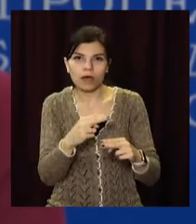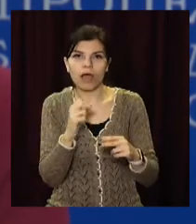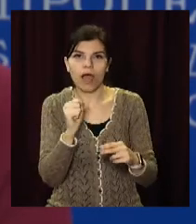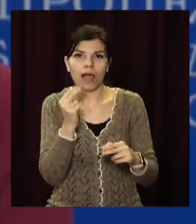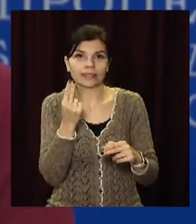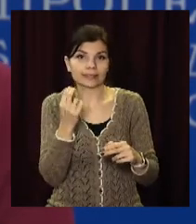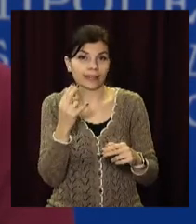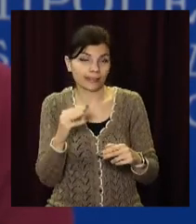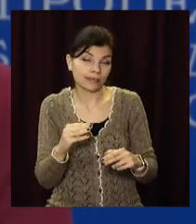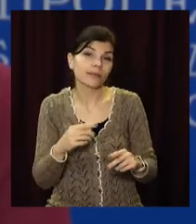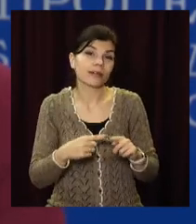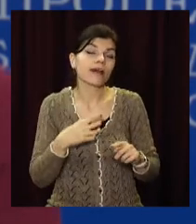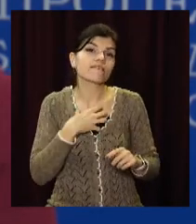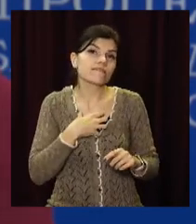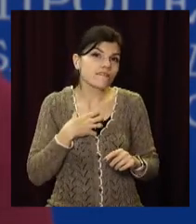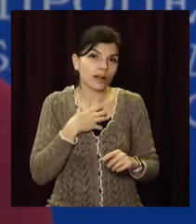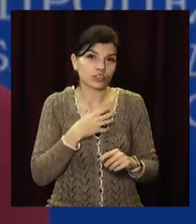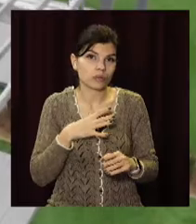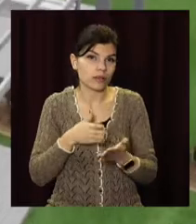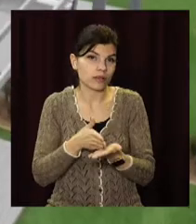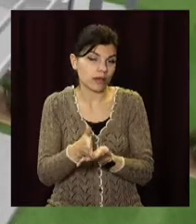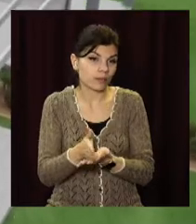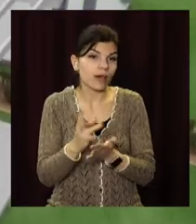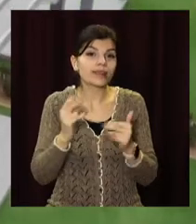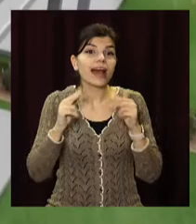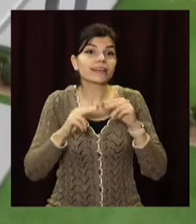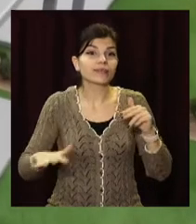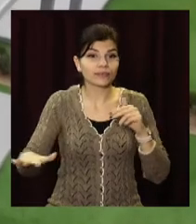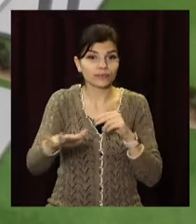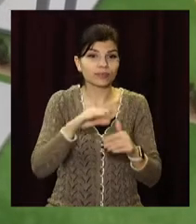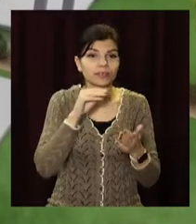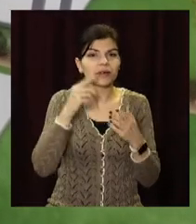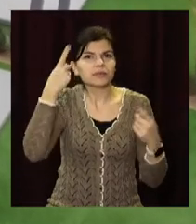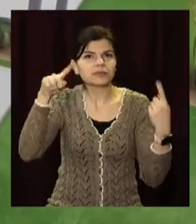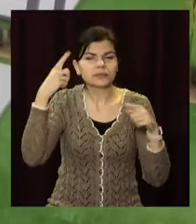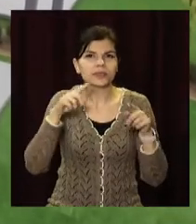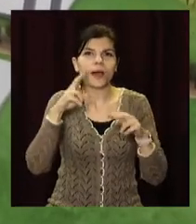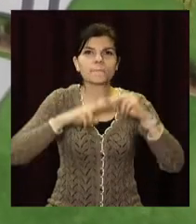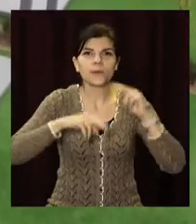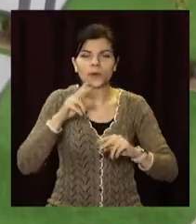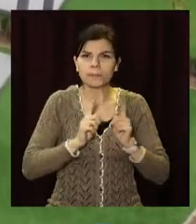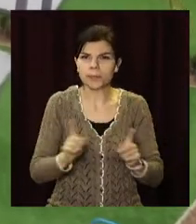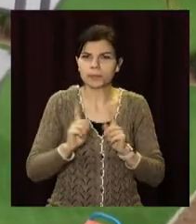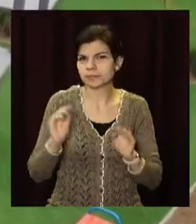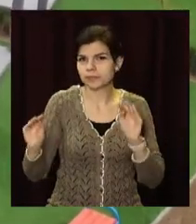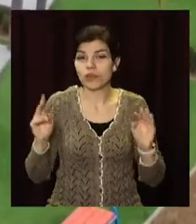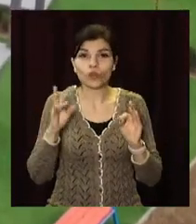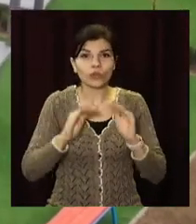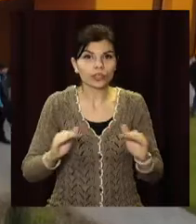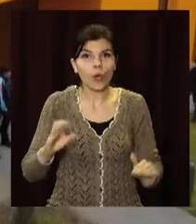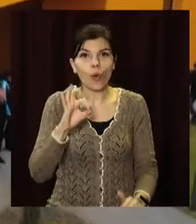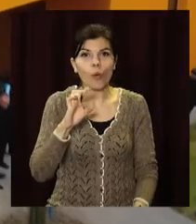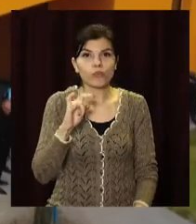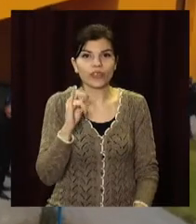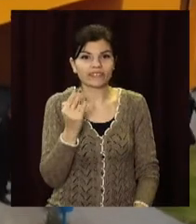це був один із пріоритетних напрямків. На Дніпропетровщині втілили чимало унікальних будівельних проєктів, але саме дитсадок в